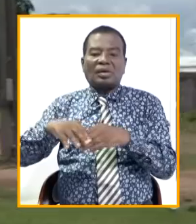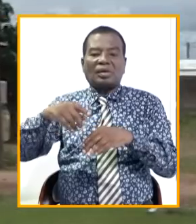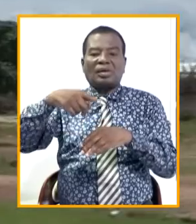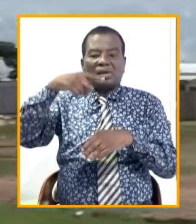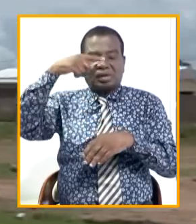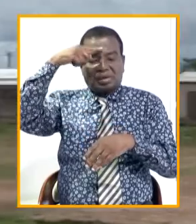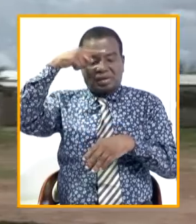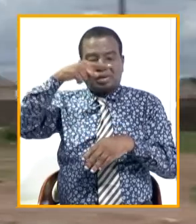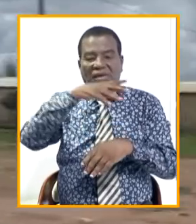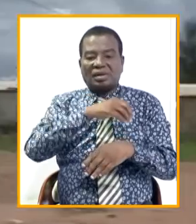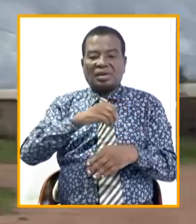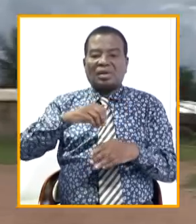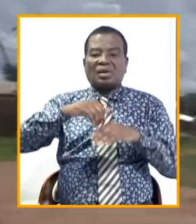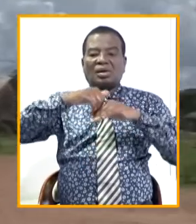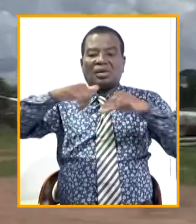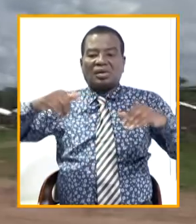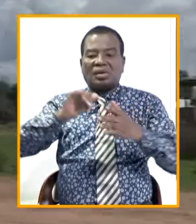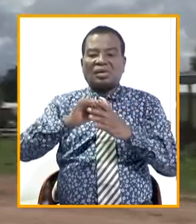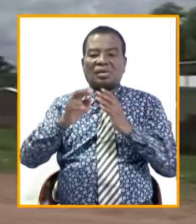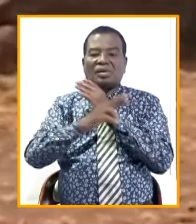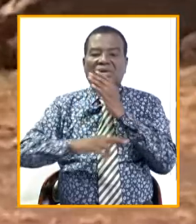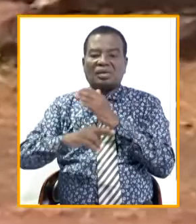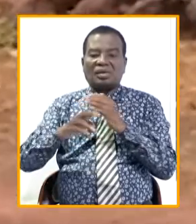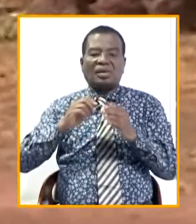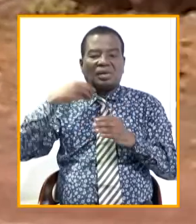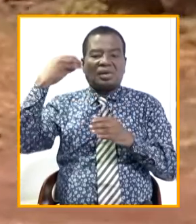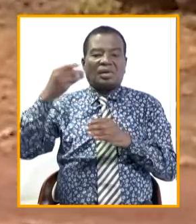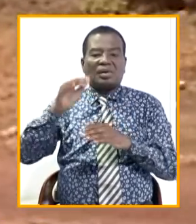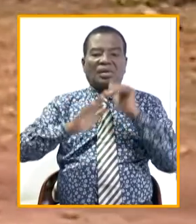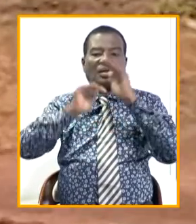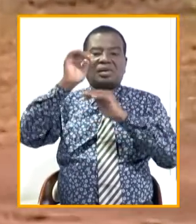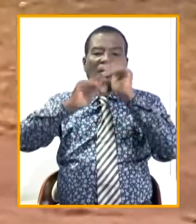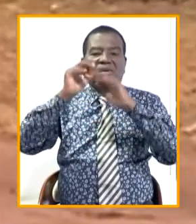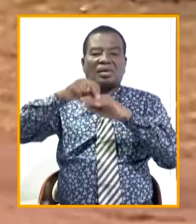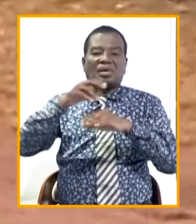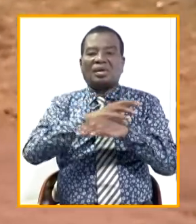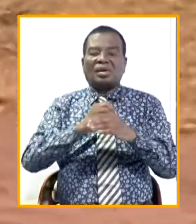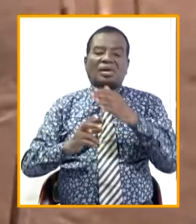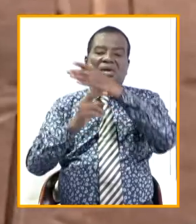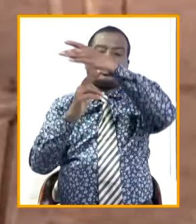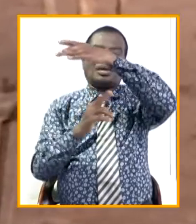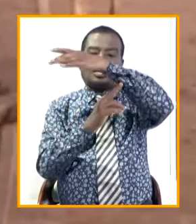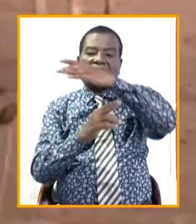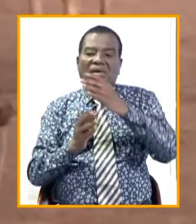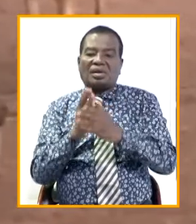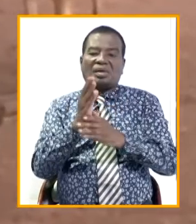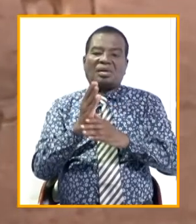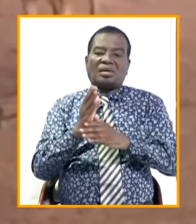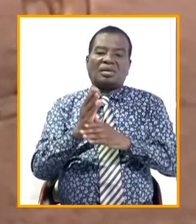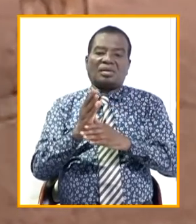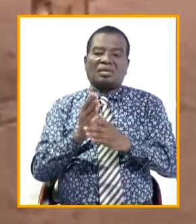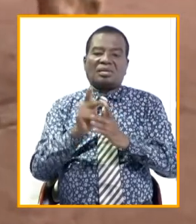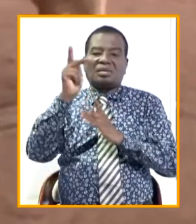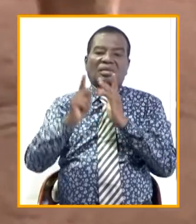enquête. Pour désenclaver cette zone, bientôt la construction d'un pont sur le fleuve Debété. Ce sera par le biais du